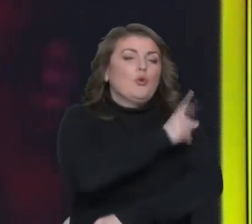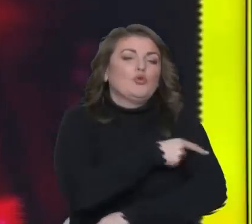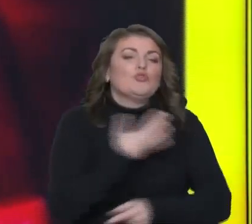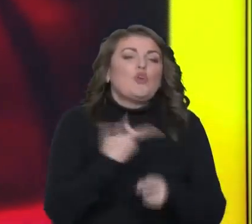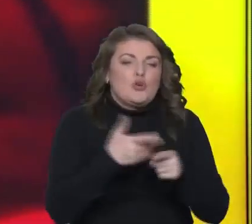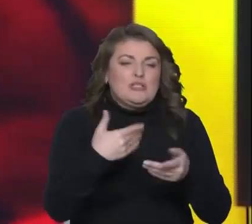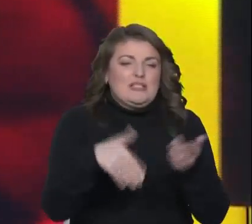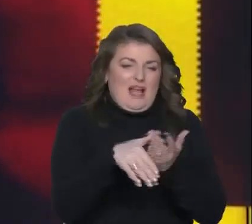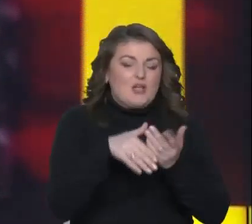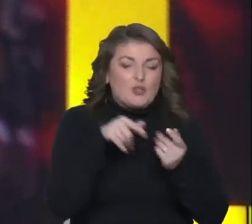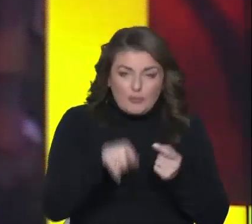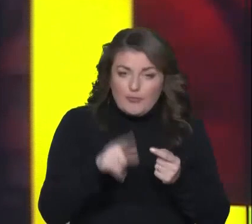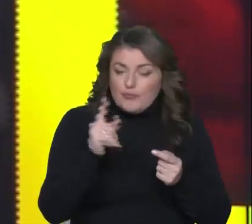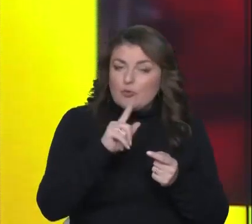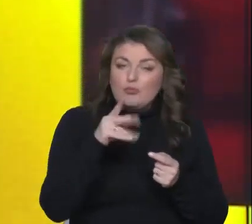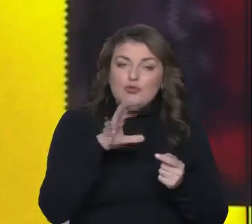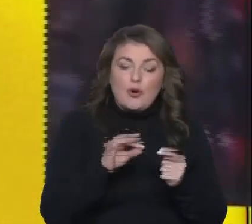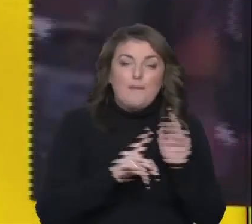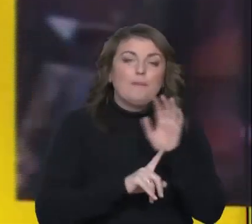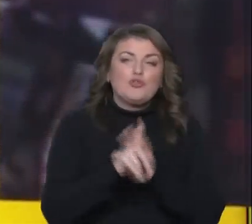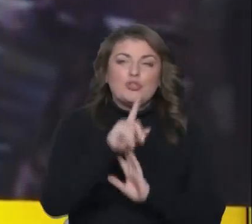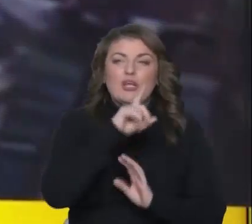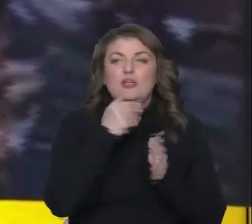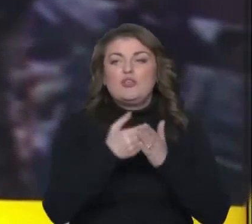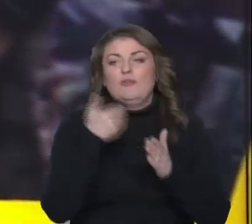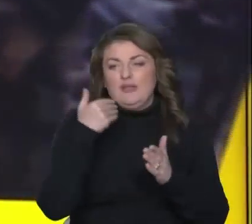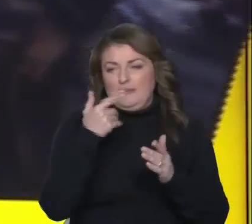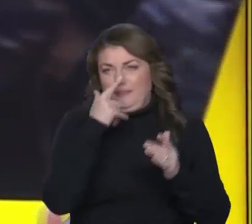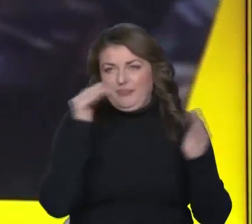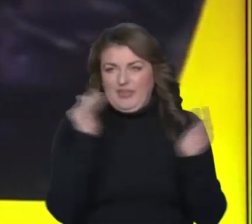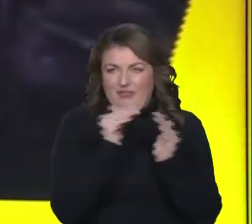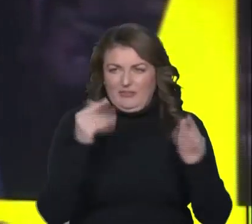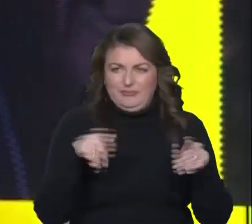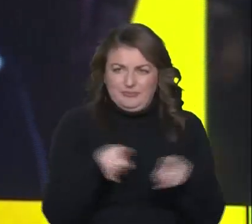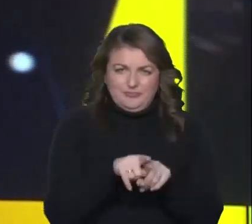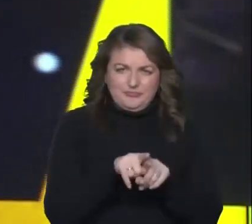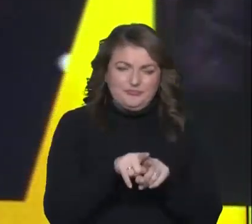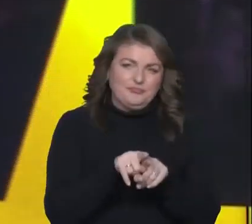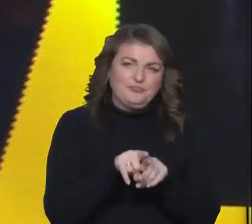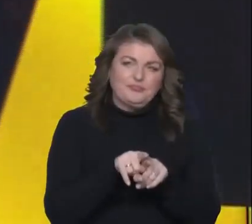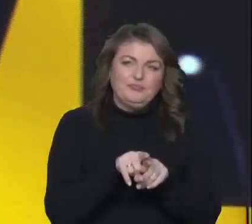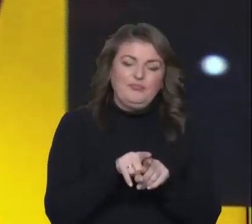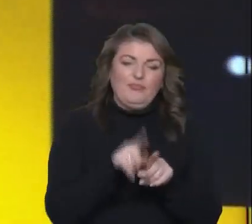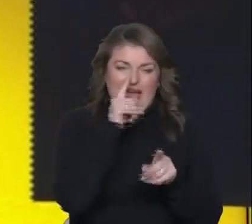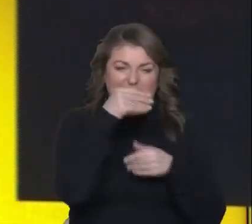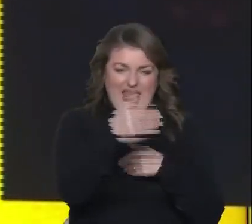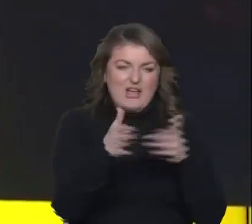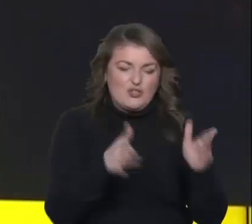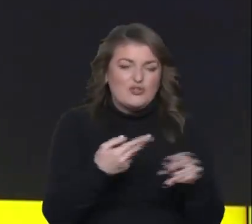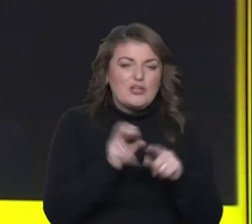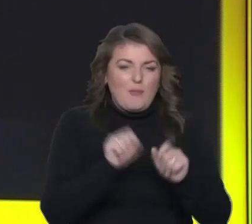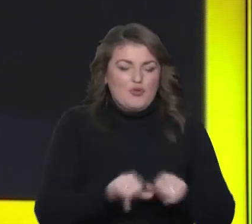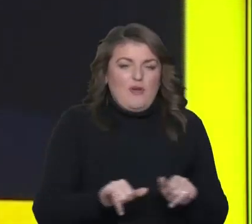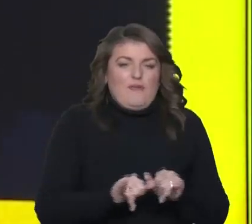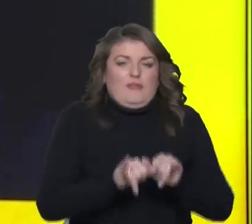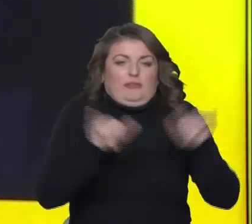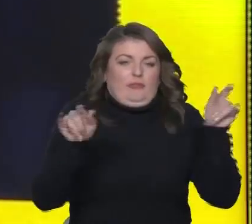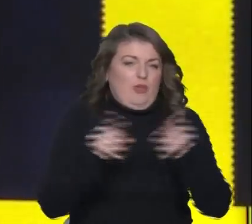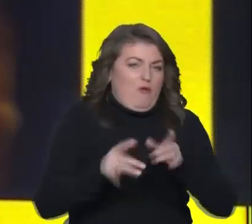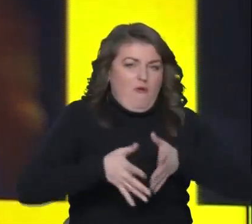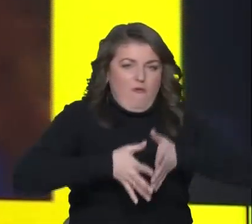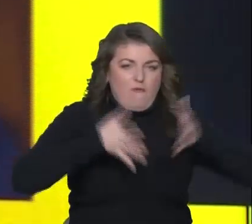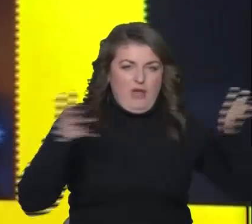цього засобу. Тому що починаючи від невеликого такого от ящичку, це може вирости в велику